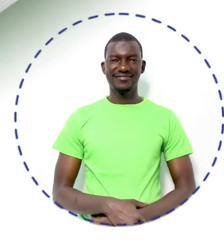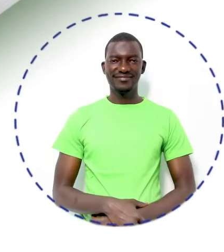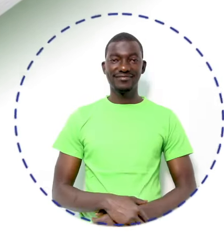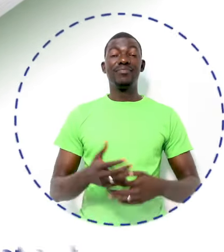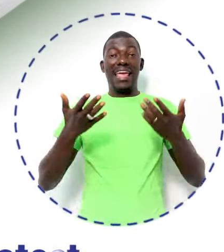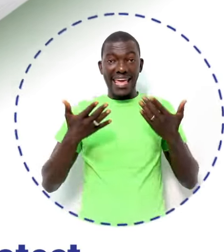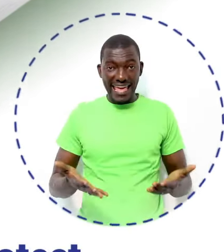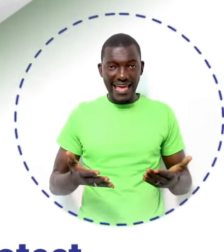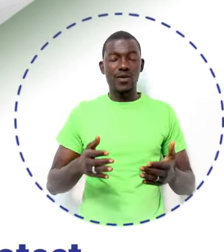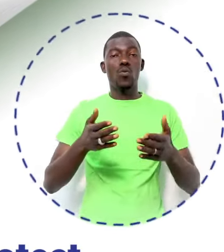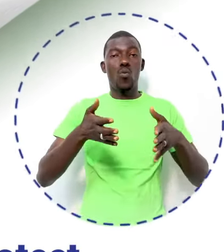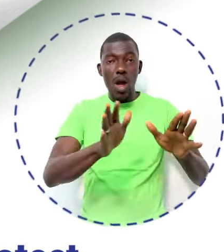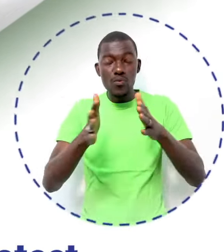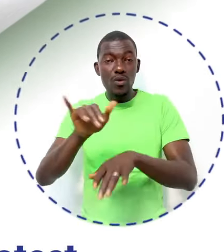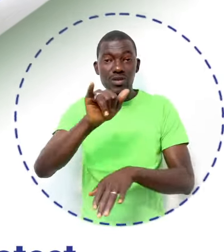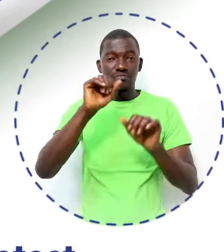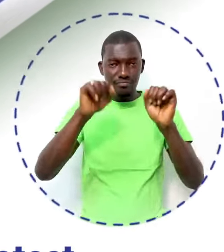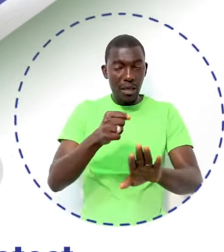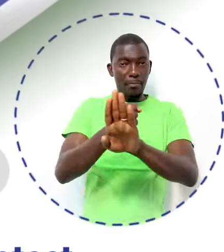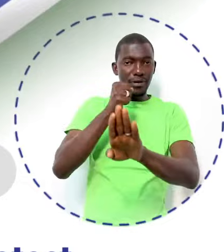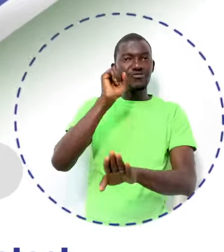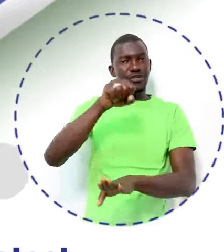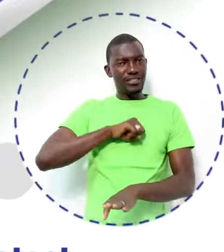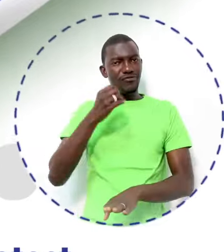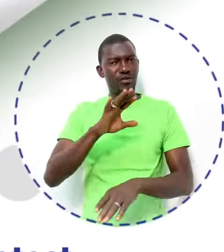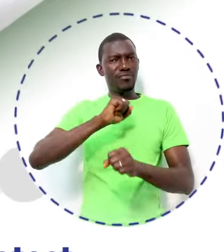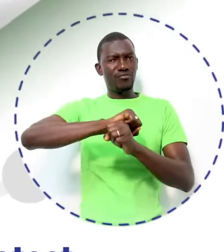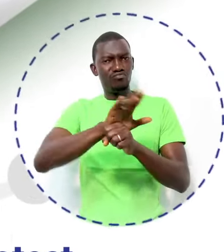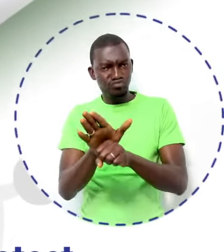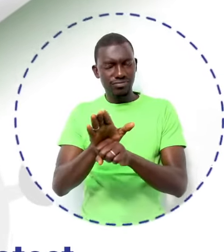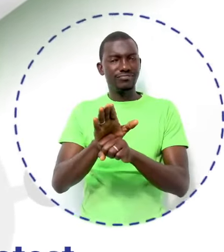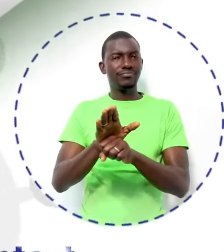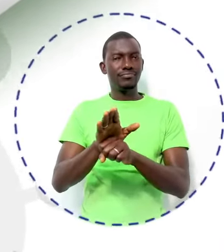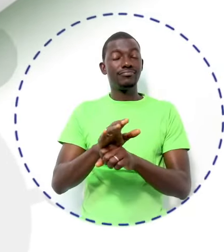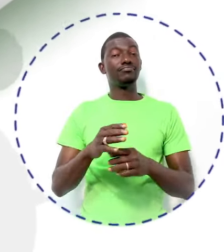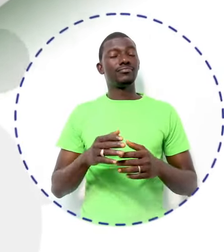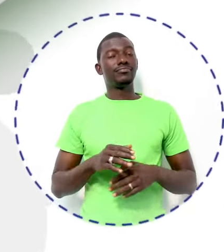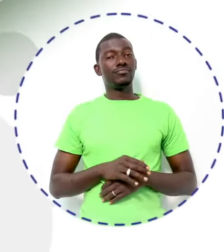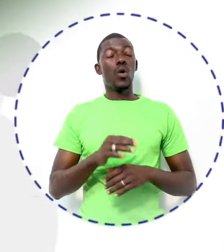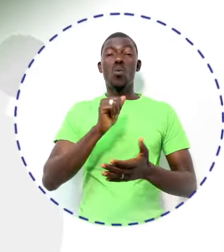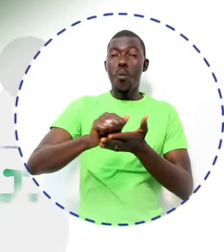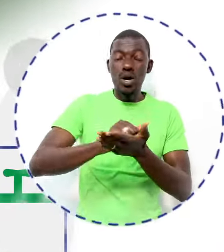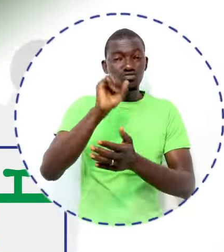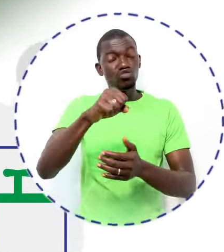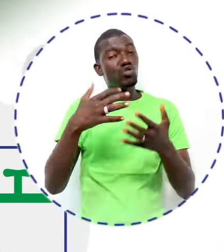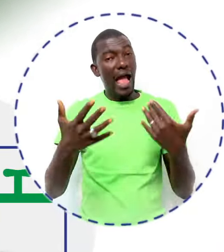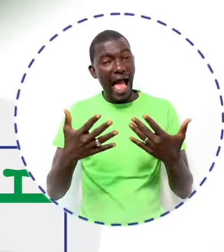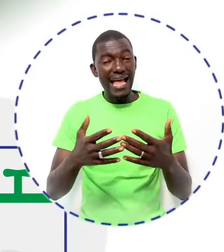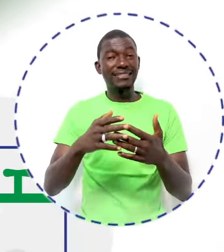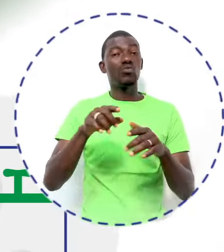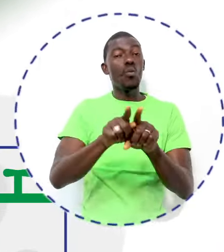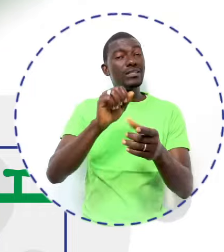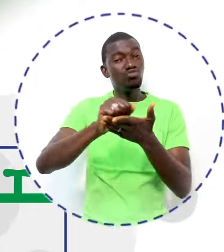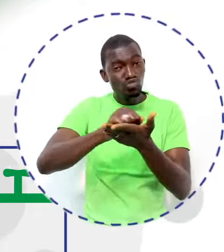Yegefai ferunga anga katunu dutangan baka kajangiroi kengani coronavirus ma COVID-19. Anki tunya ke